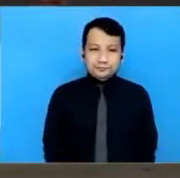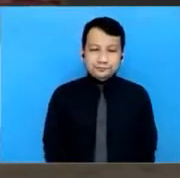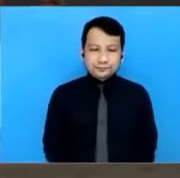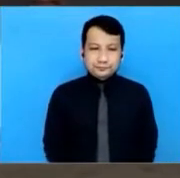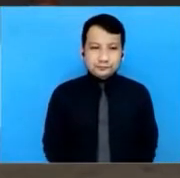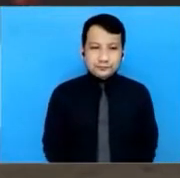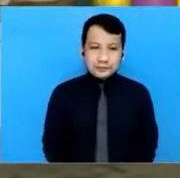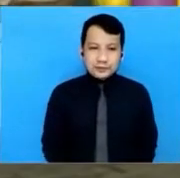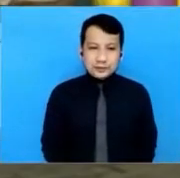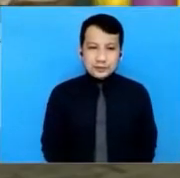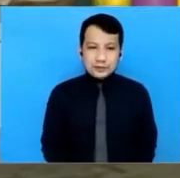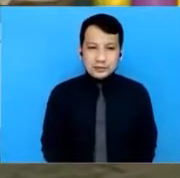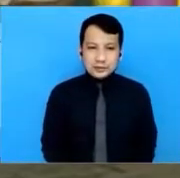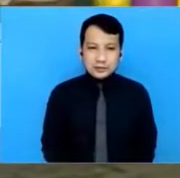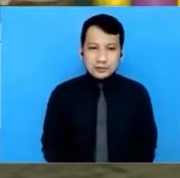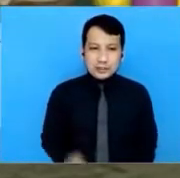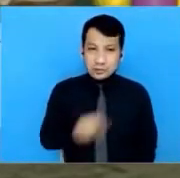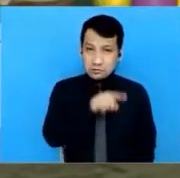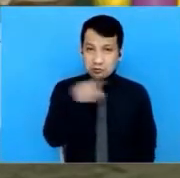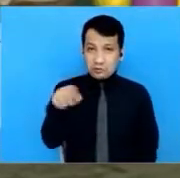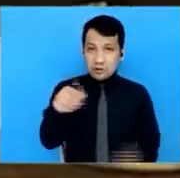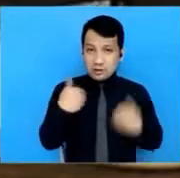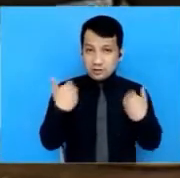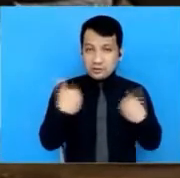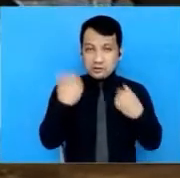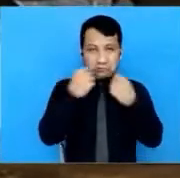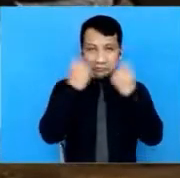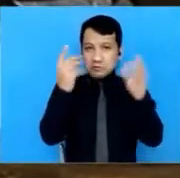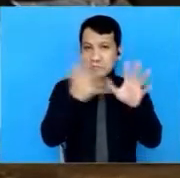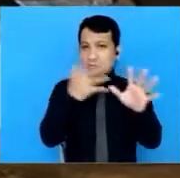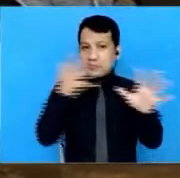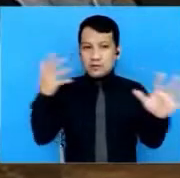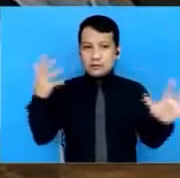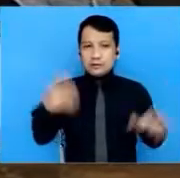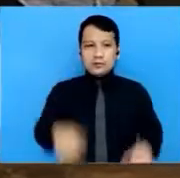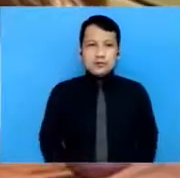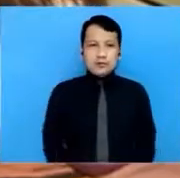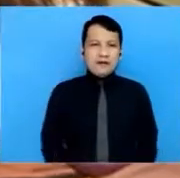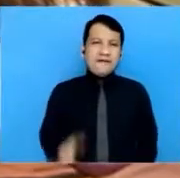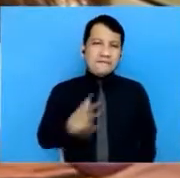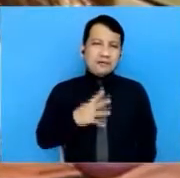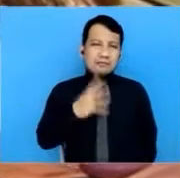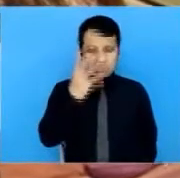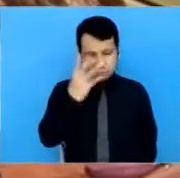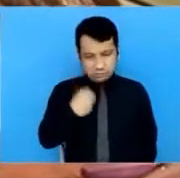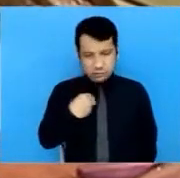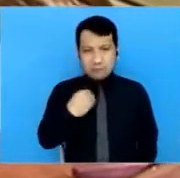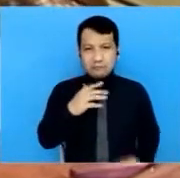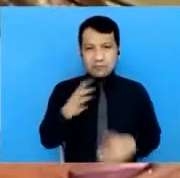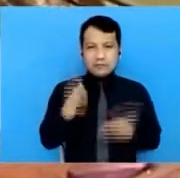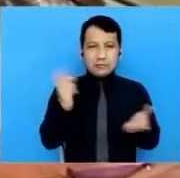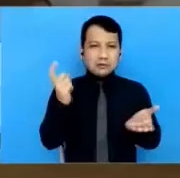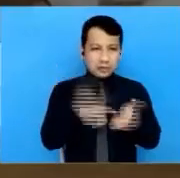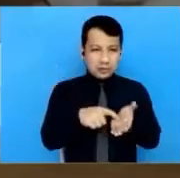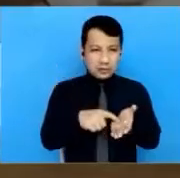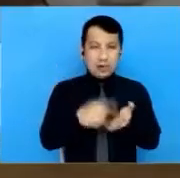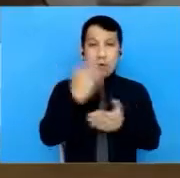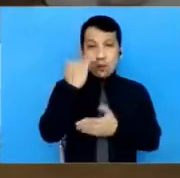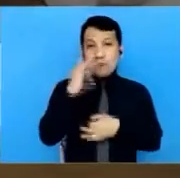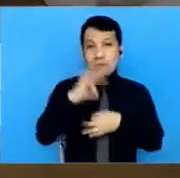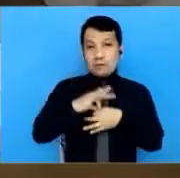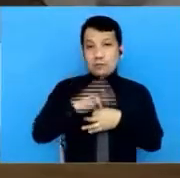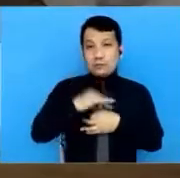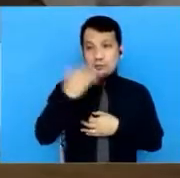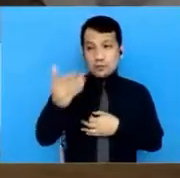Maagang gumising ang mga kabataan ito para pumila. Hindi raw nila alintana ang antok. Basta makapagparehistro para makaboto sa